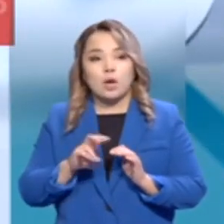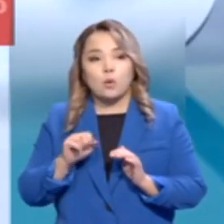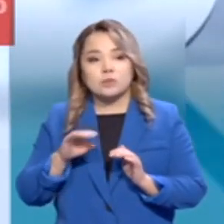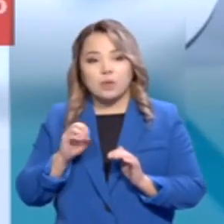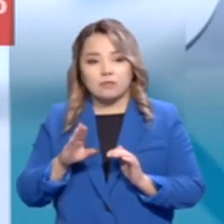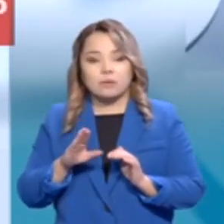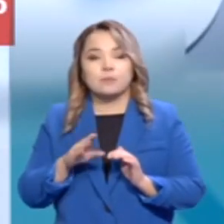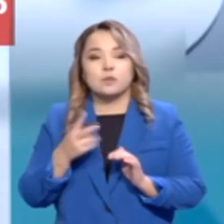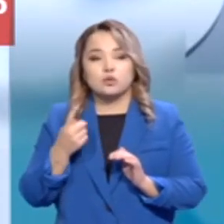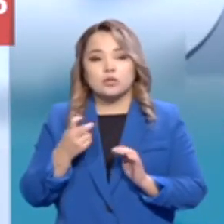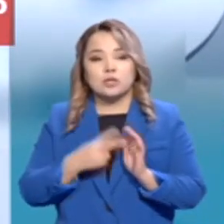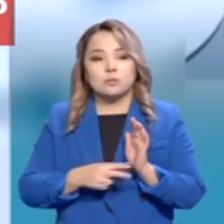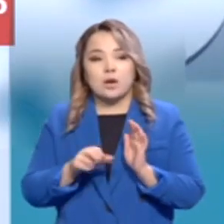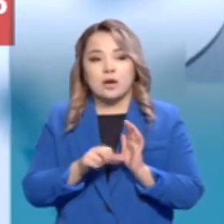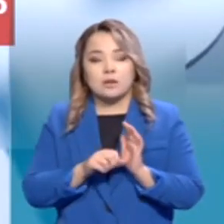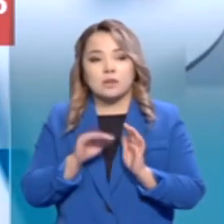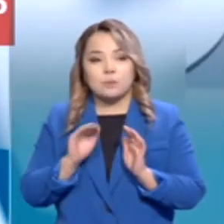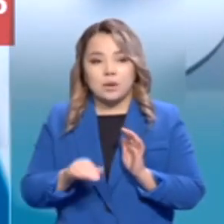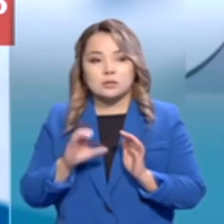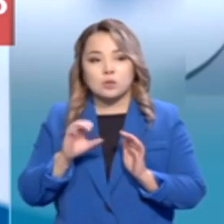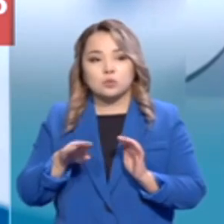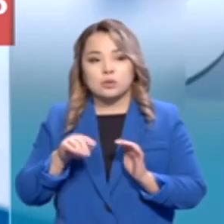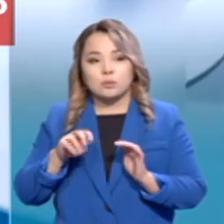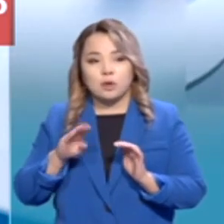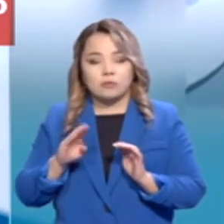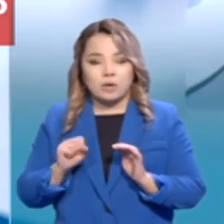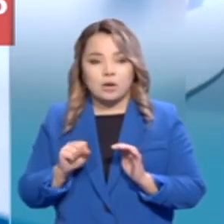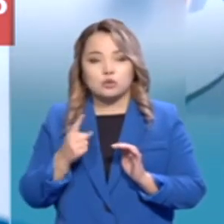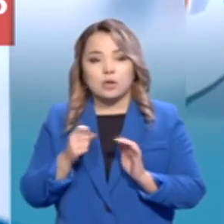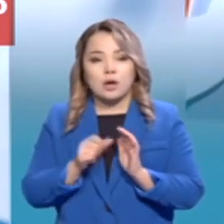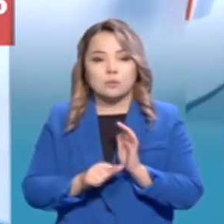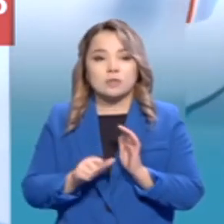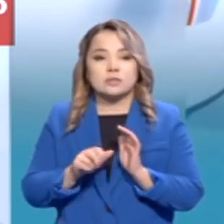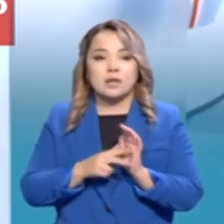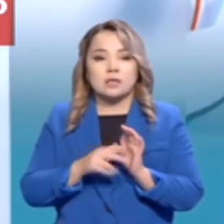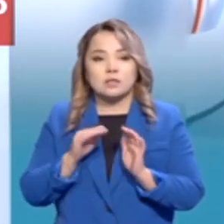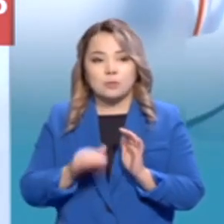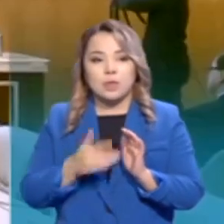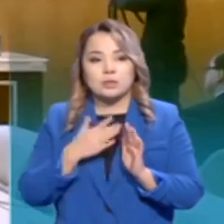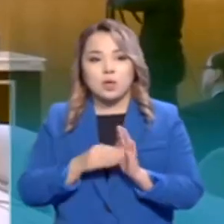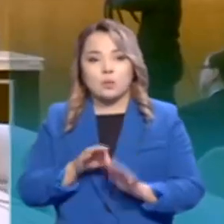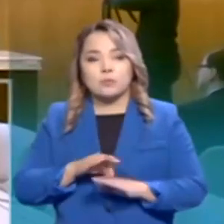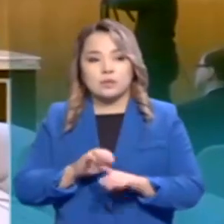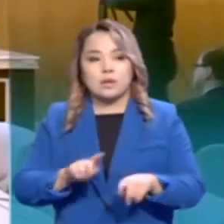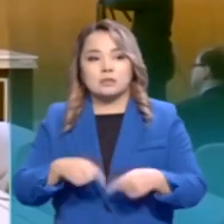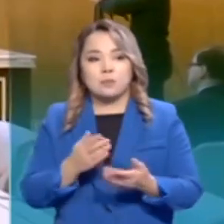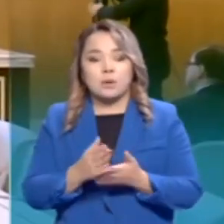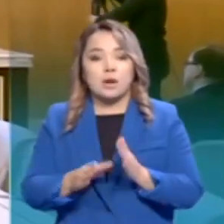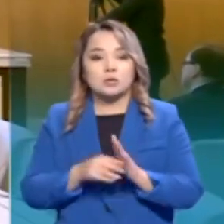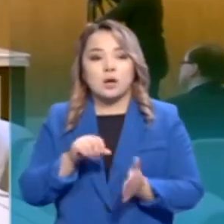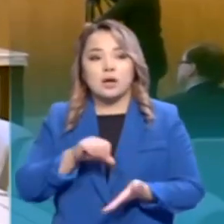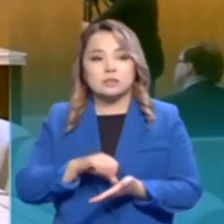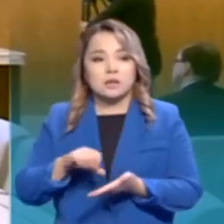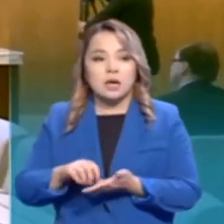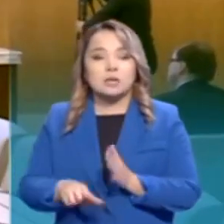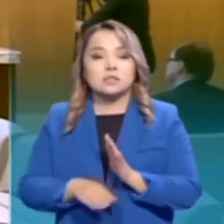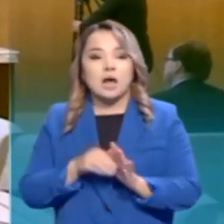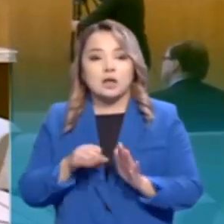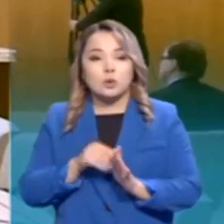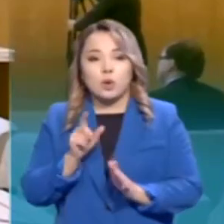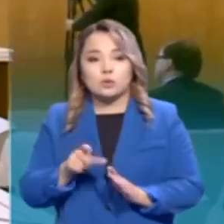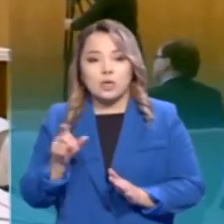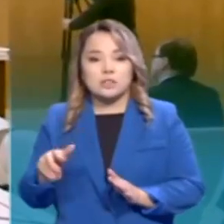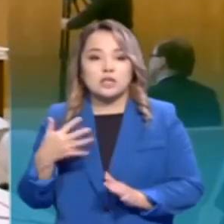Әуесбаевқа 176 мың, Салтанат Тұрсынбековаға 168 мыңнан аса сайлаушы дауыс берген. Дауыс беруге қатысқан